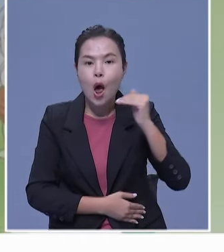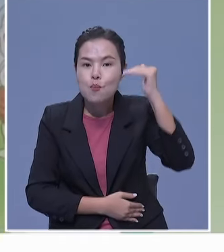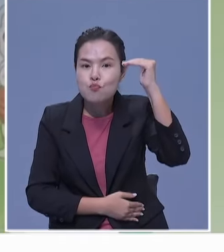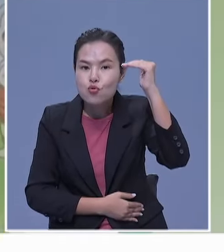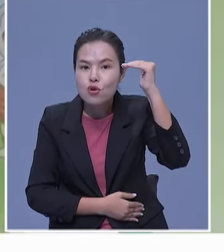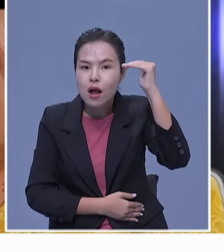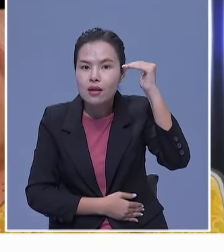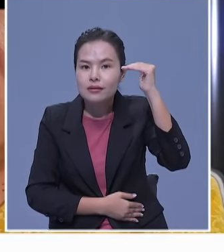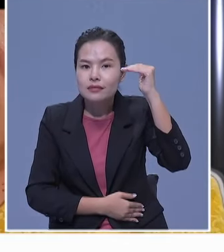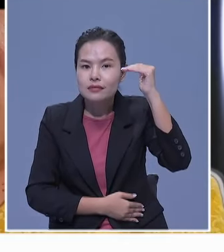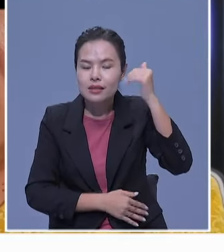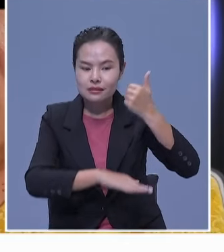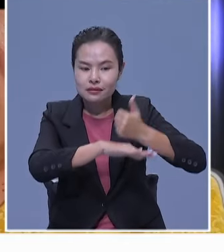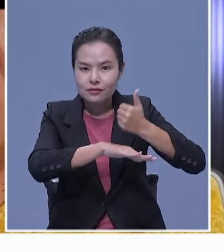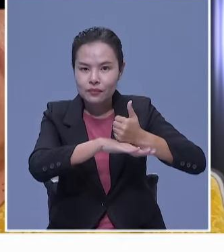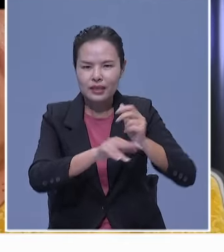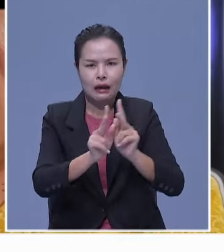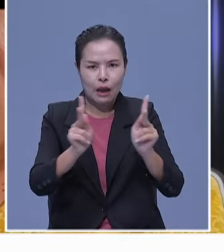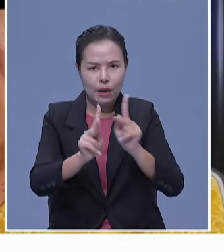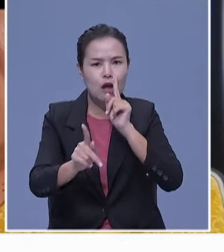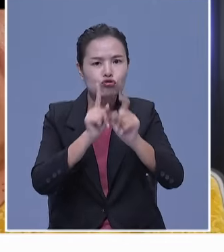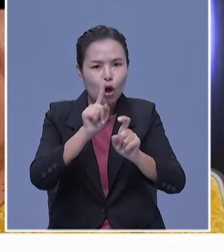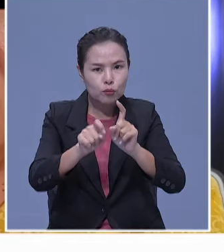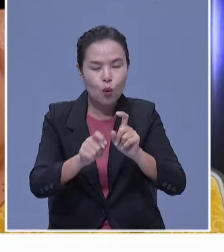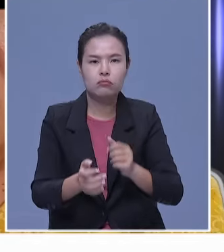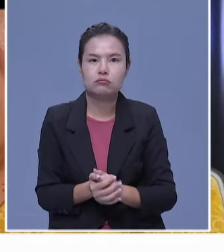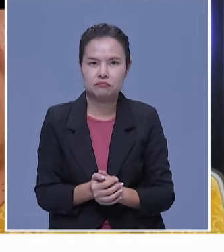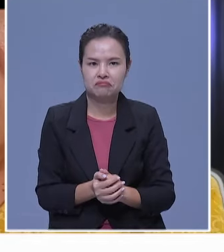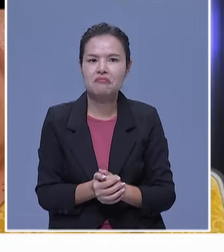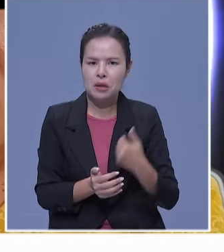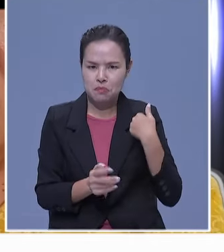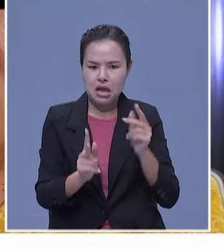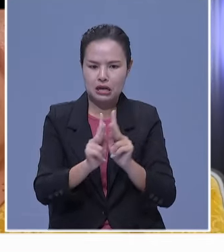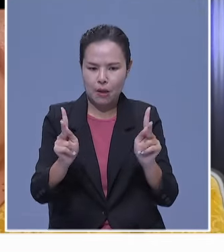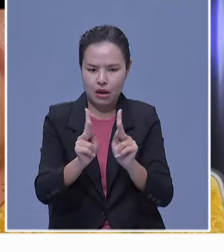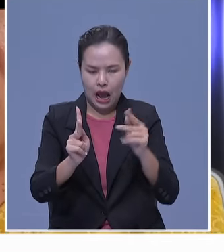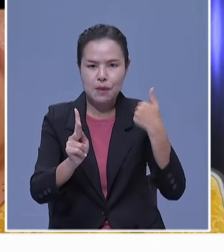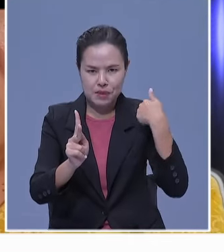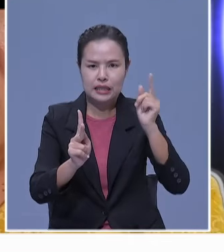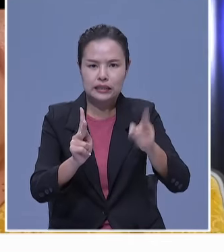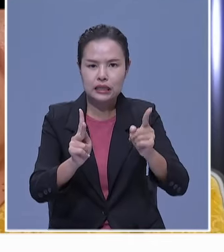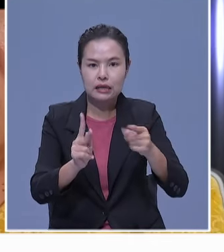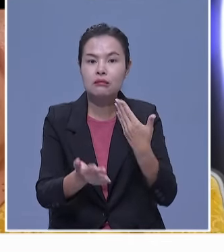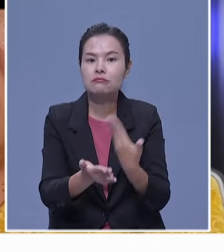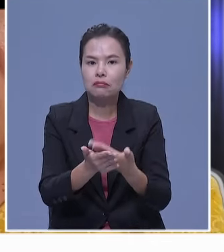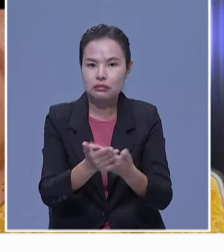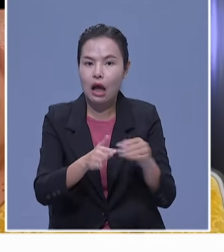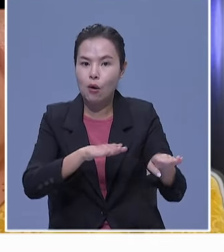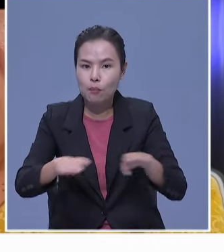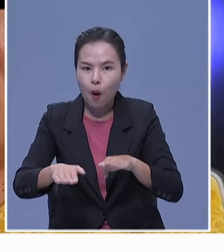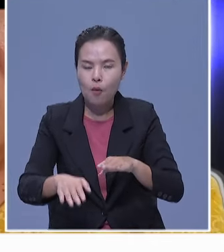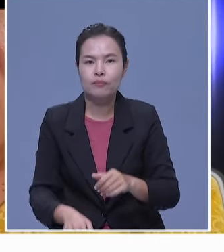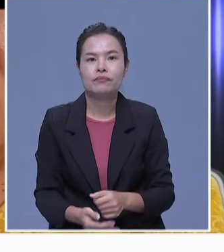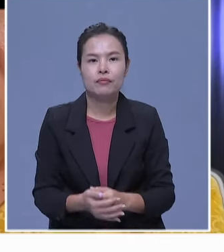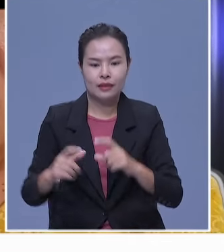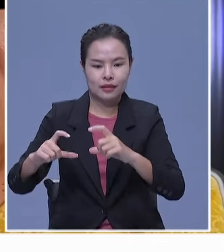บอกว่าเดี๋ยวต้องมีการตั้งคณะกรรมการสอบสวนนะซึ่งปรากฏว่ามันมีการตั้งจริงๆไงแล้วก็บอกว่าเตรียมเงินเอาไว้ 6-8